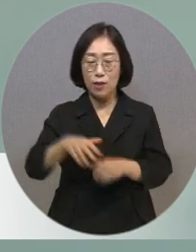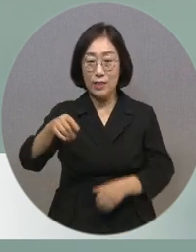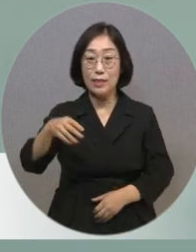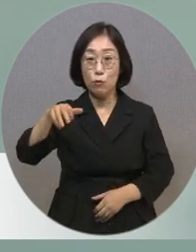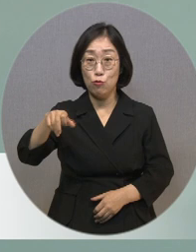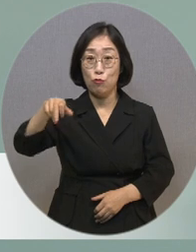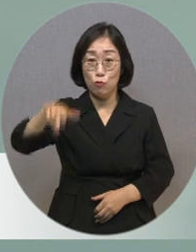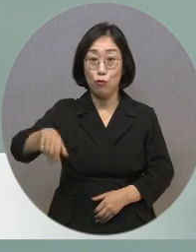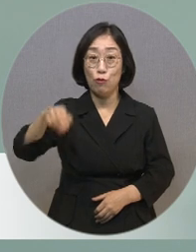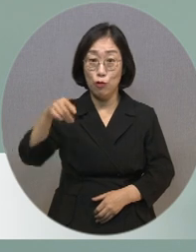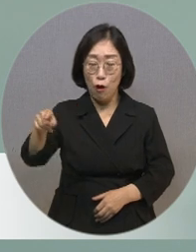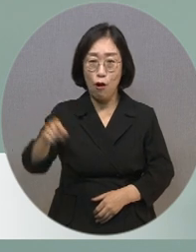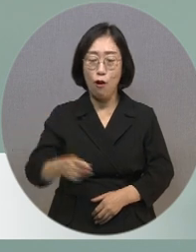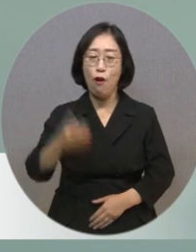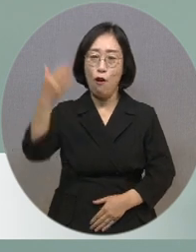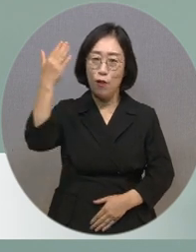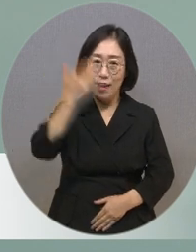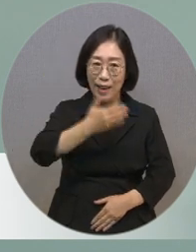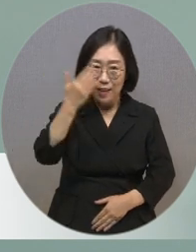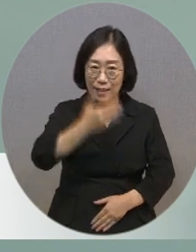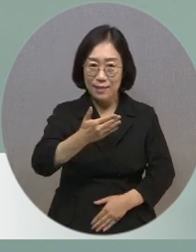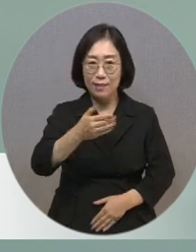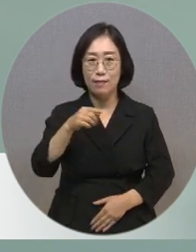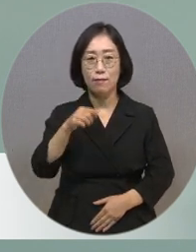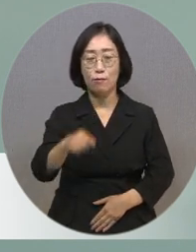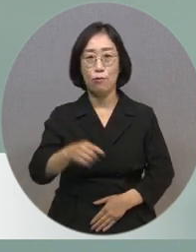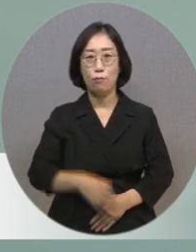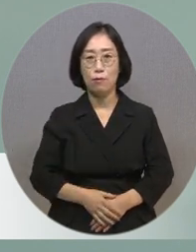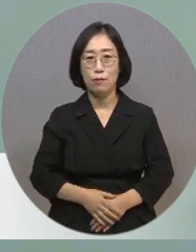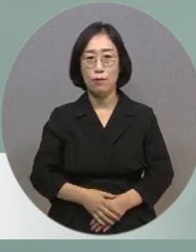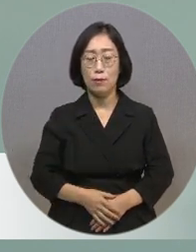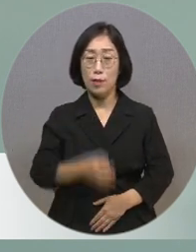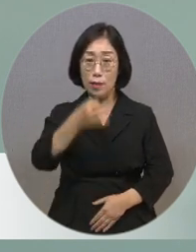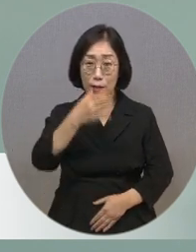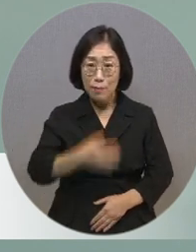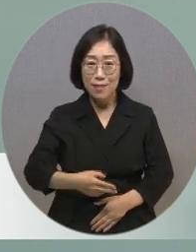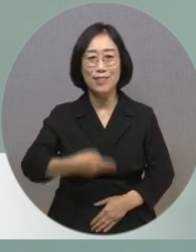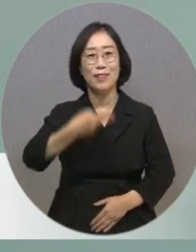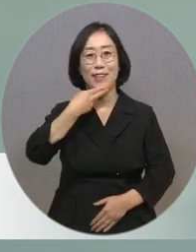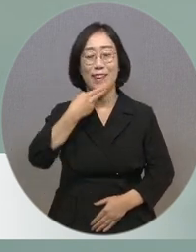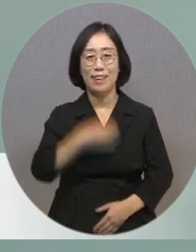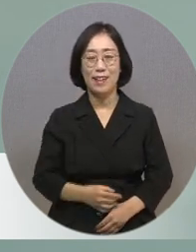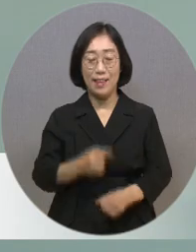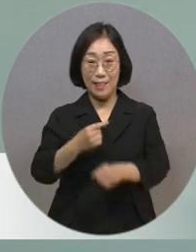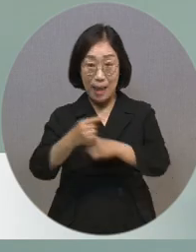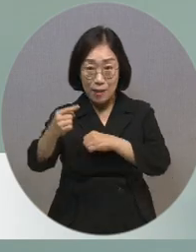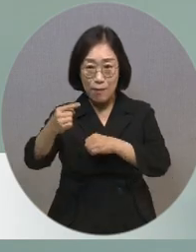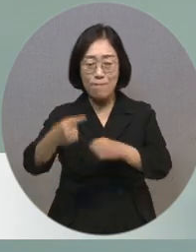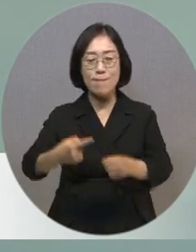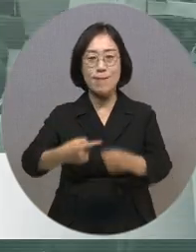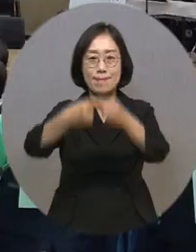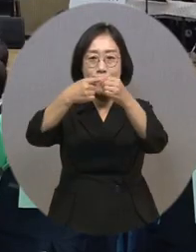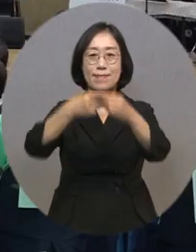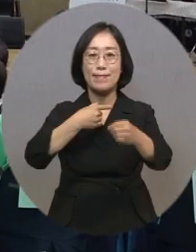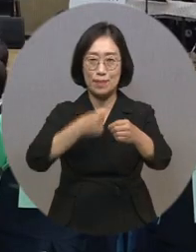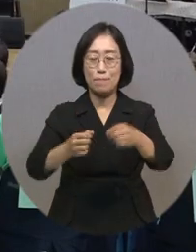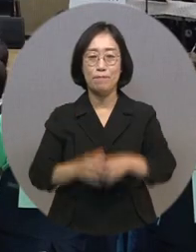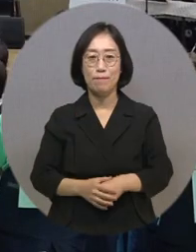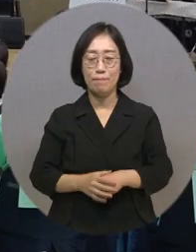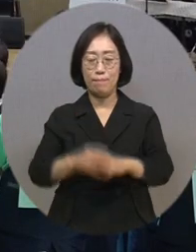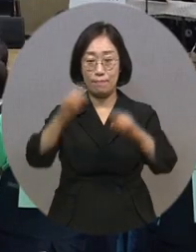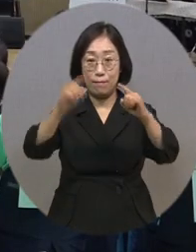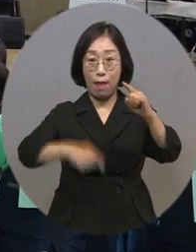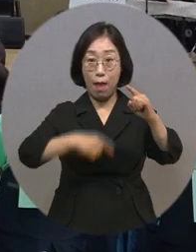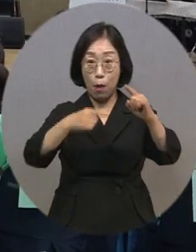스쿠터, 세척 가는 거 정말 힘들진 않아요. 내년에 1등 할 거예요. 대회에